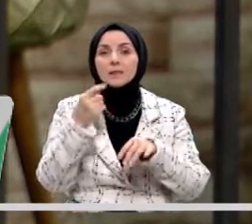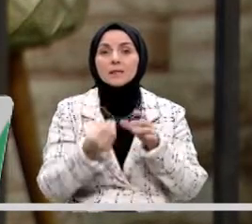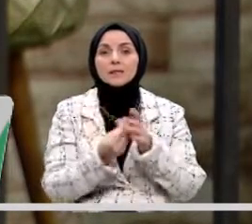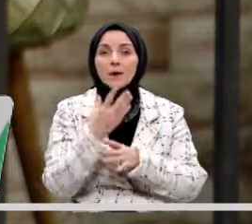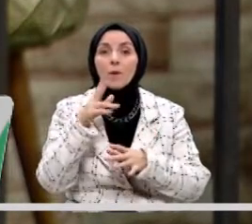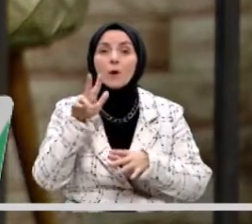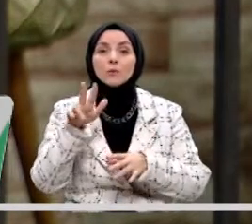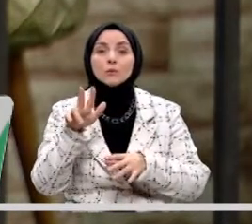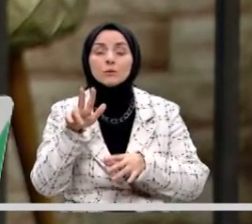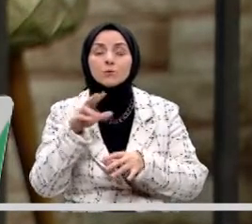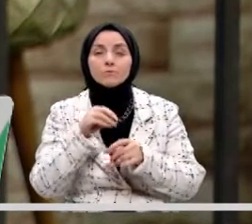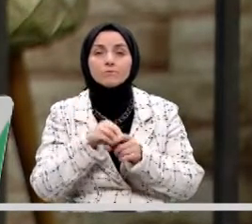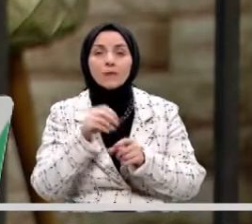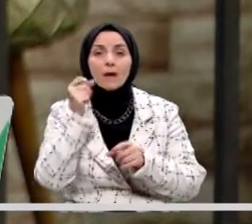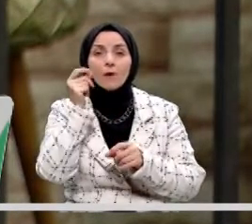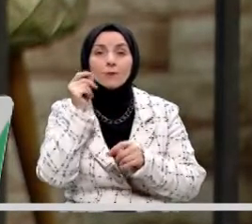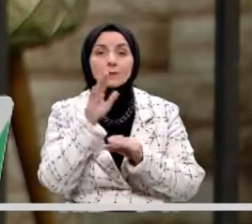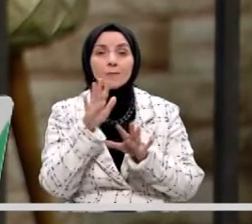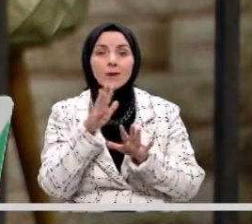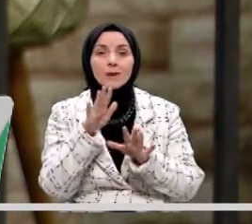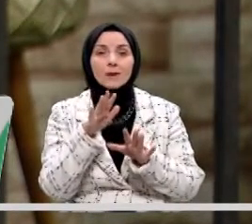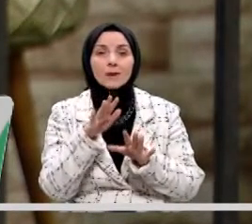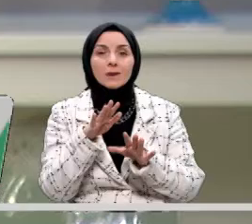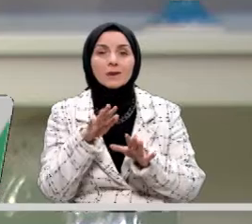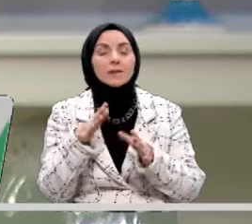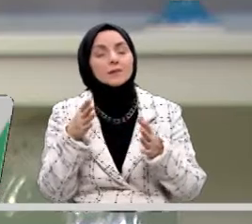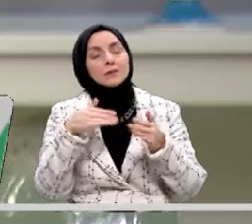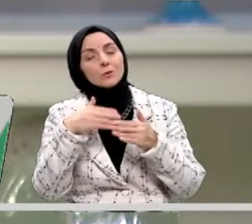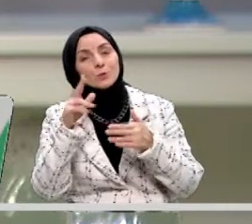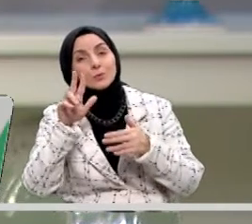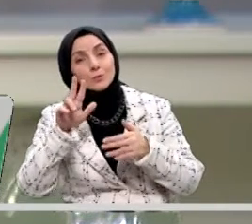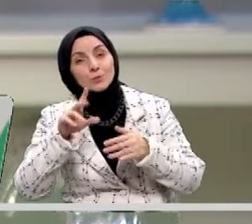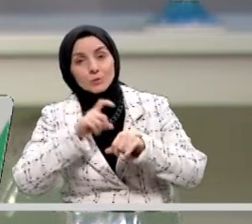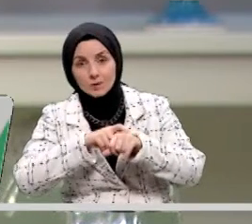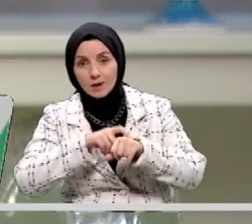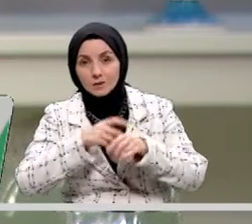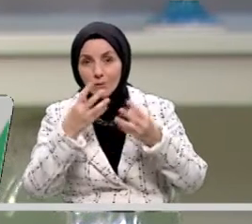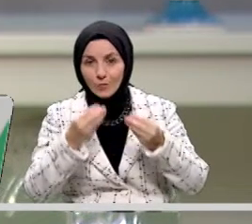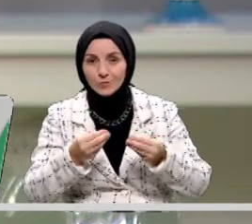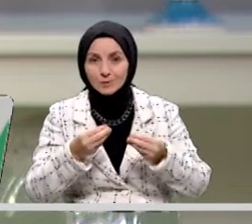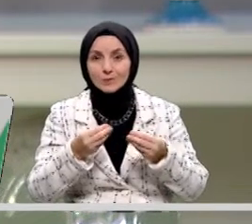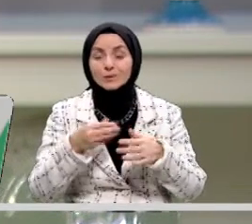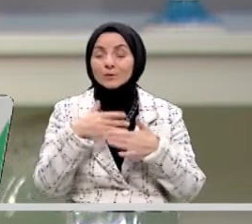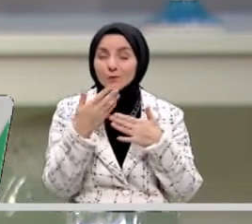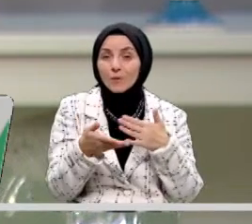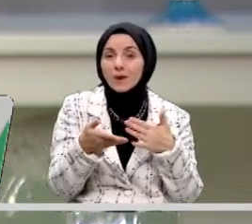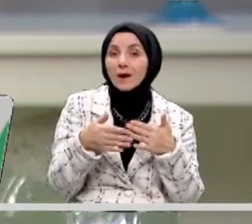Biz üçten sonra özlemimizi gidereceğiz Ben de tam 3'ten sonra oğlum kızım ne zaman gelecek diye özlemle bekliyorum Hatta üçe kadar